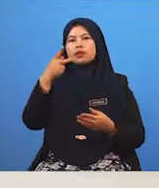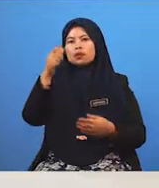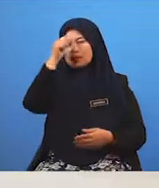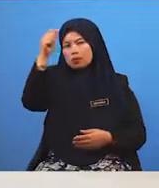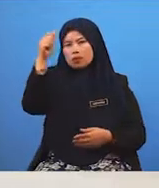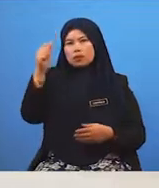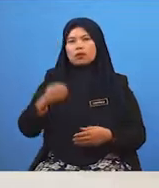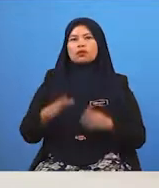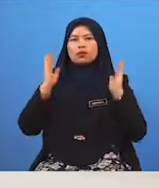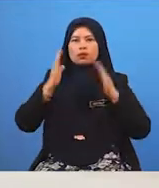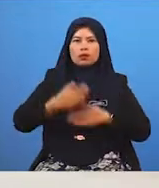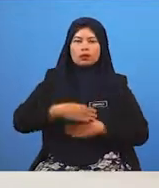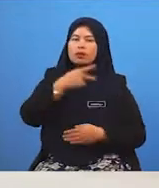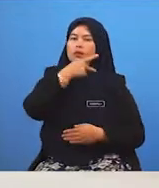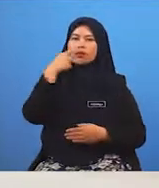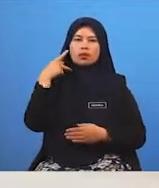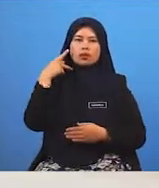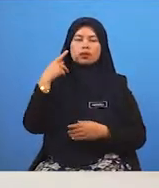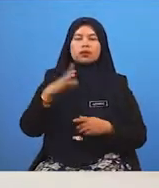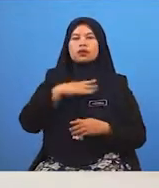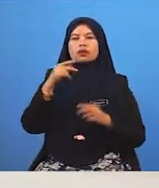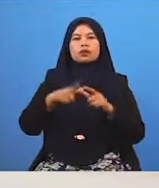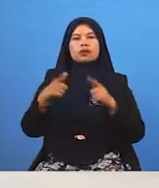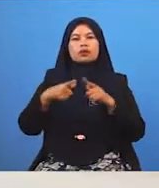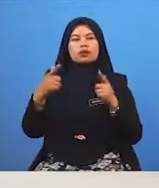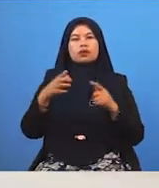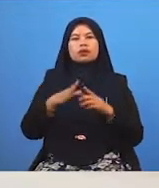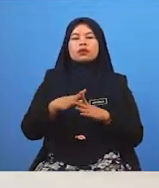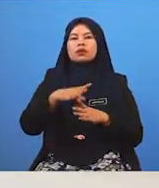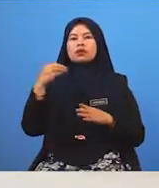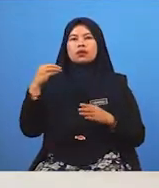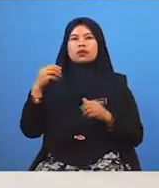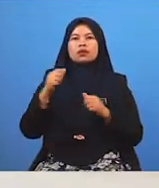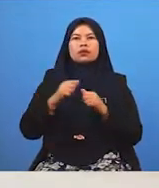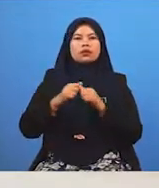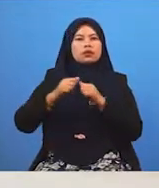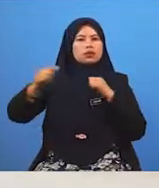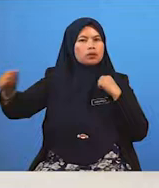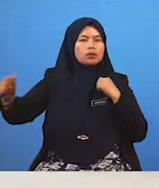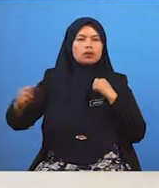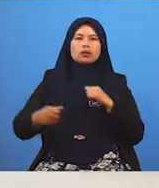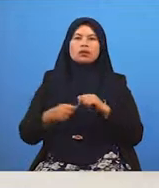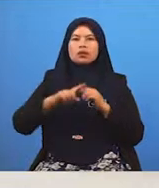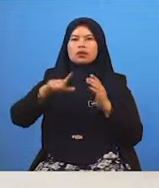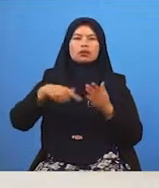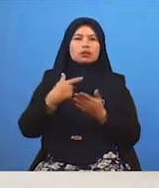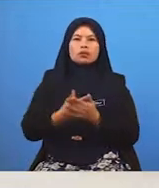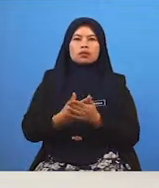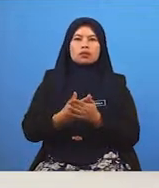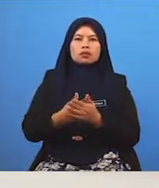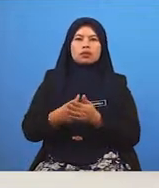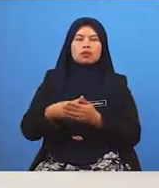puasa dan sebagainya, serta meninggalkan segala tegahannya seperti berjudi, berzina,